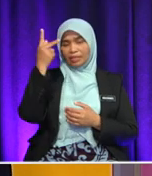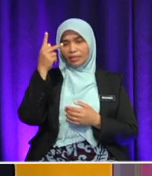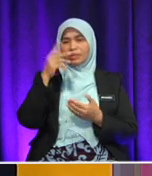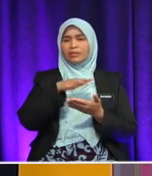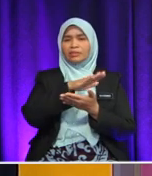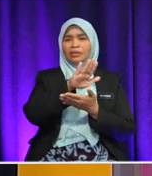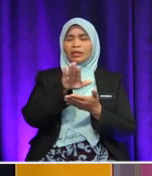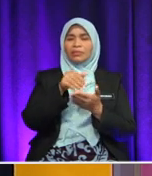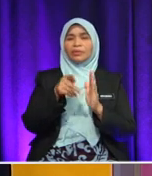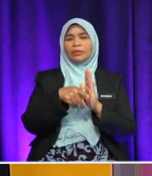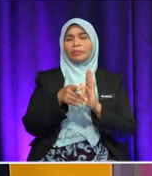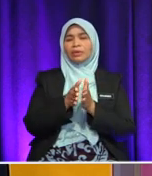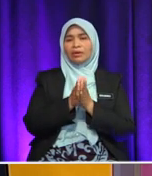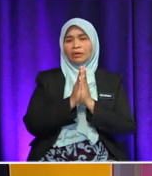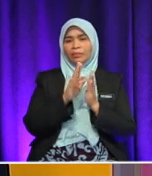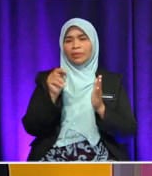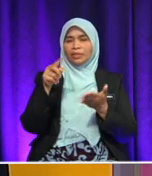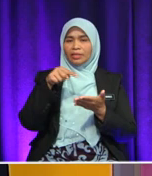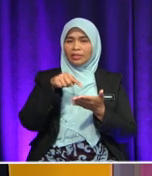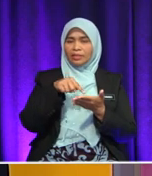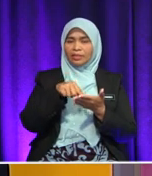permohonan kita ini kita